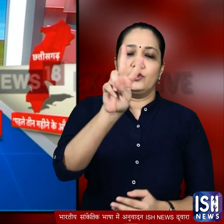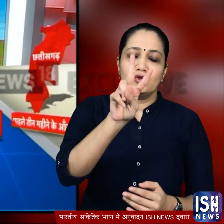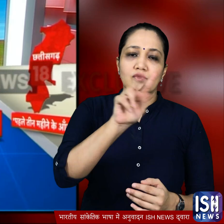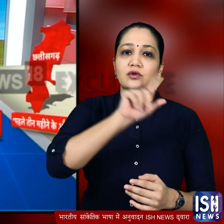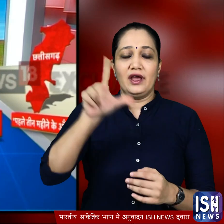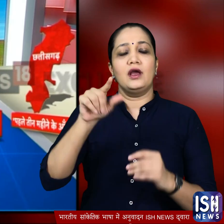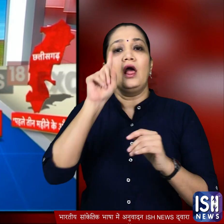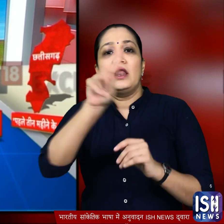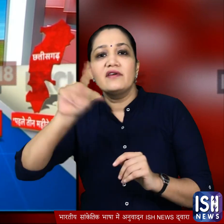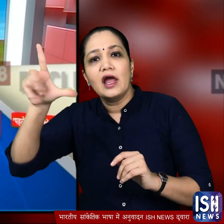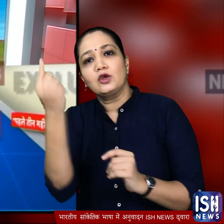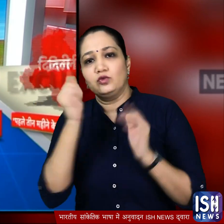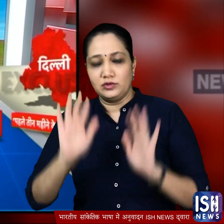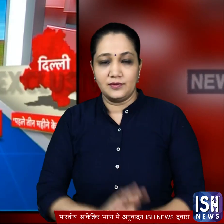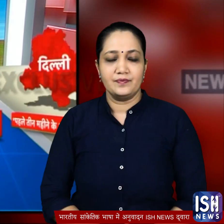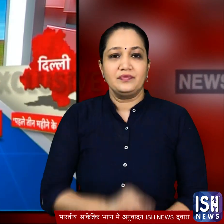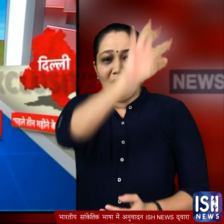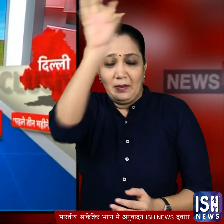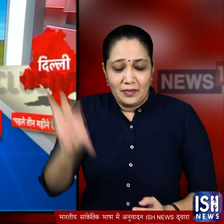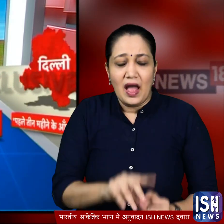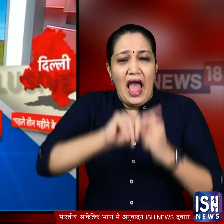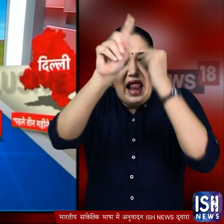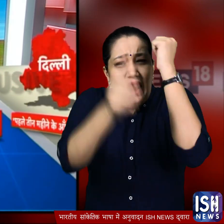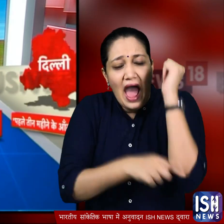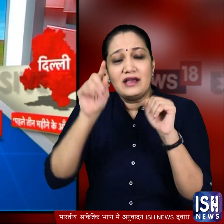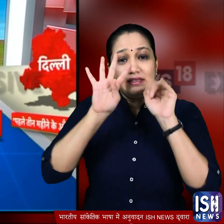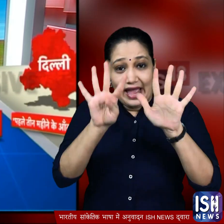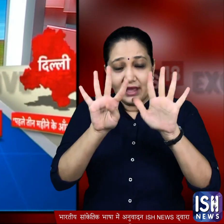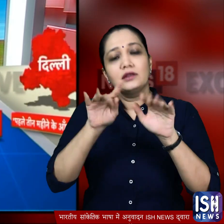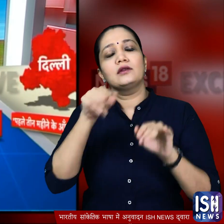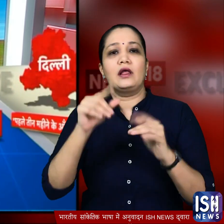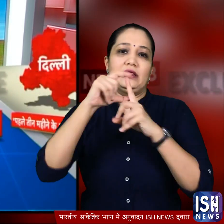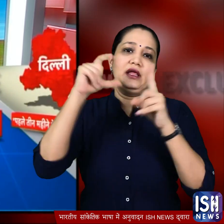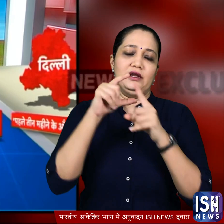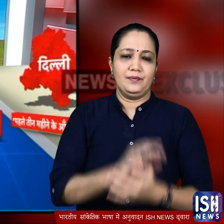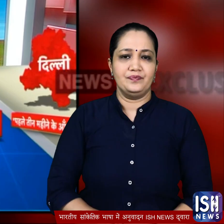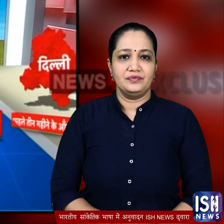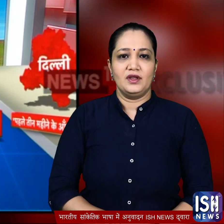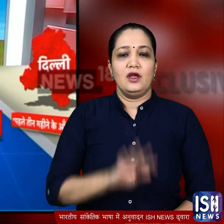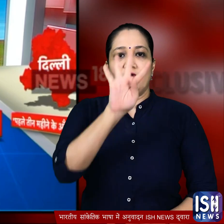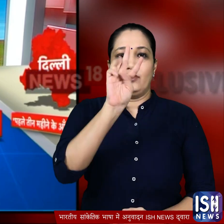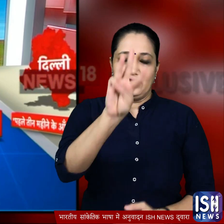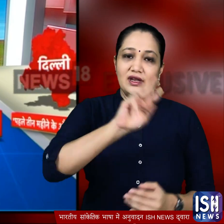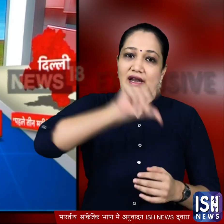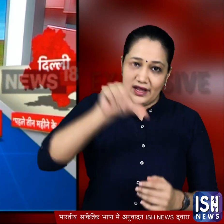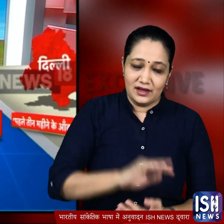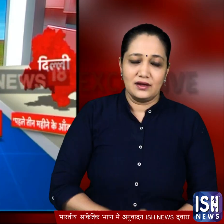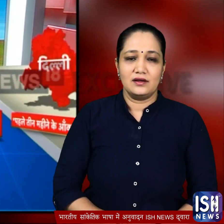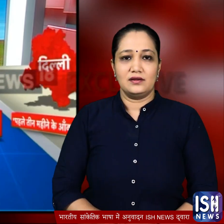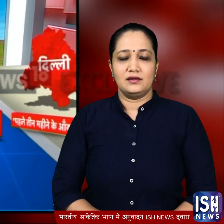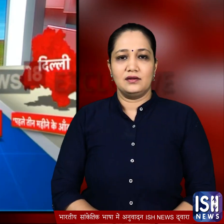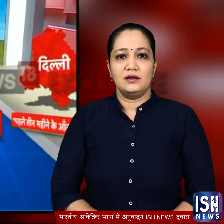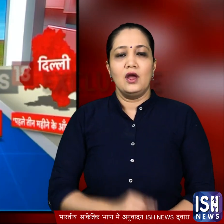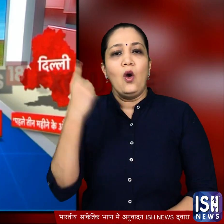इस्तेमाल केवल 11 लाख डोज का ही हो पाया। 9 राज्यों की लिस्ट में 9वें नंबर पर दिल्ली, जहां 43 लाख डोज दी गई,